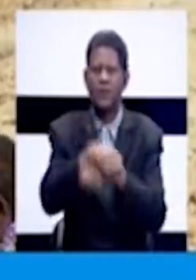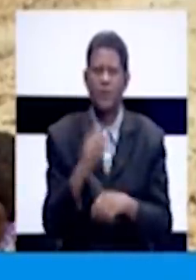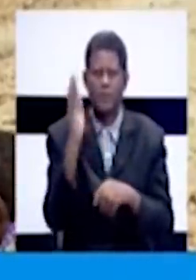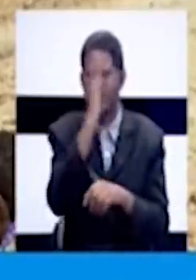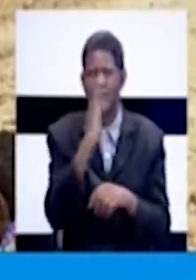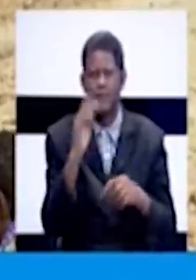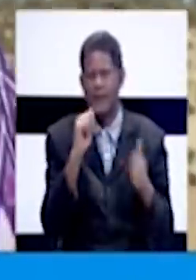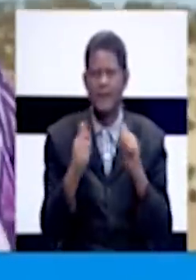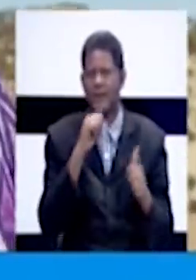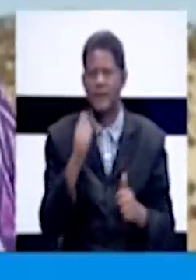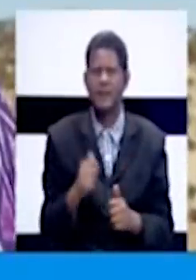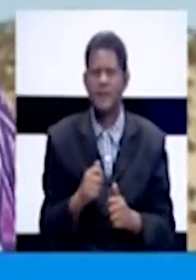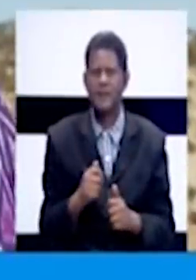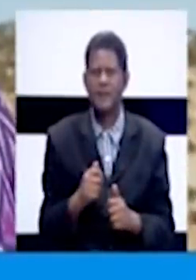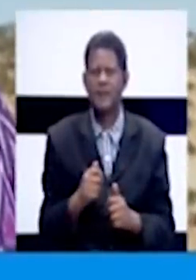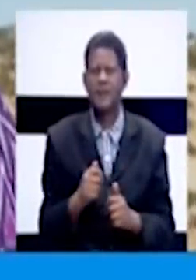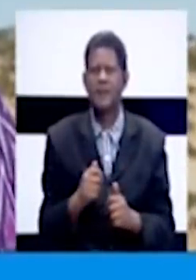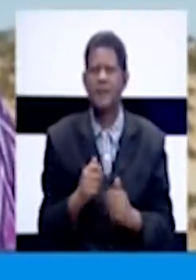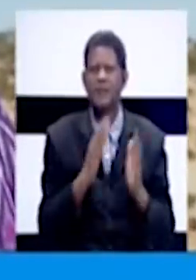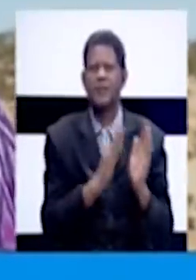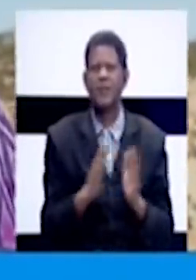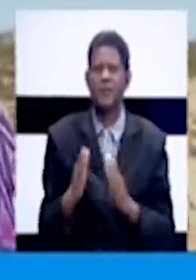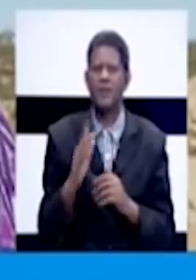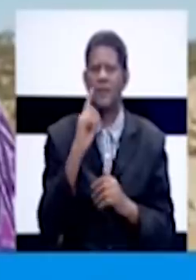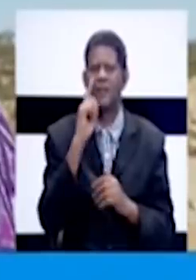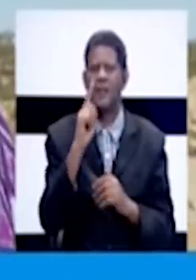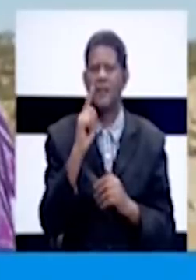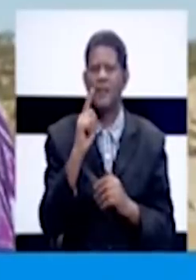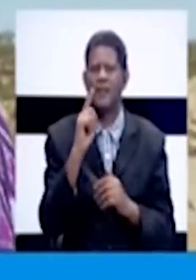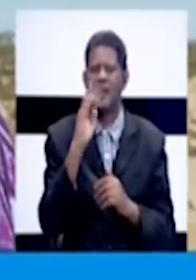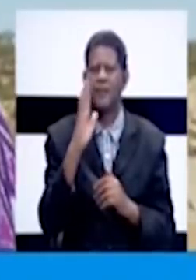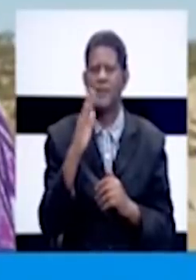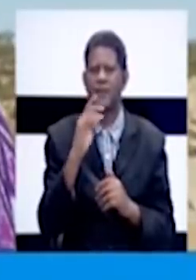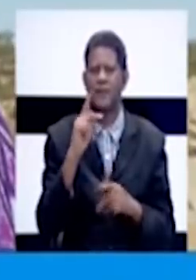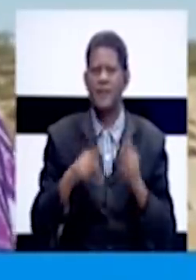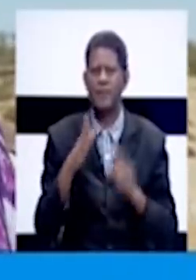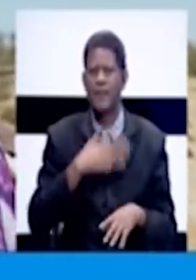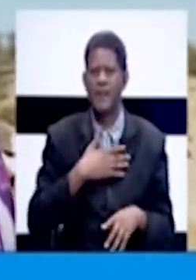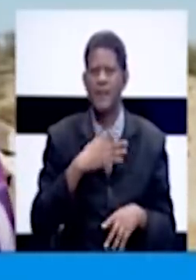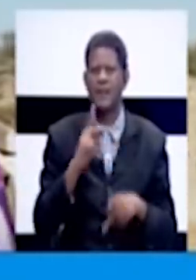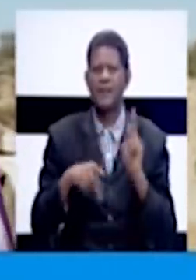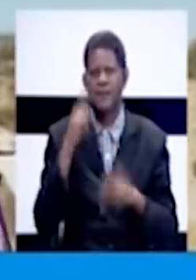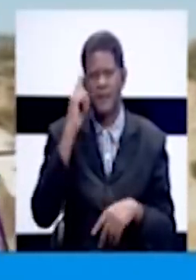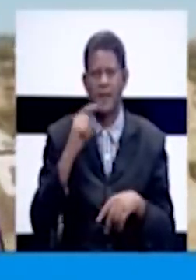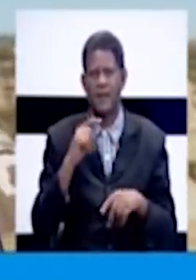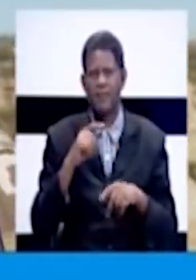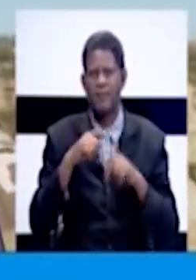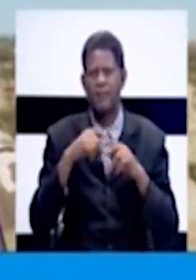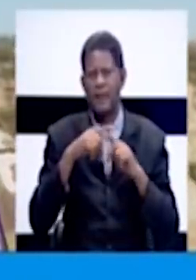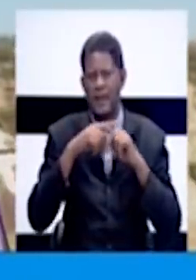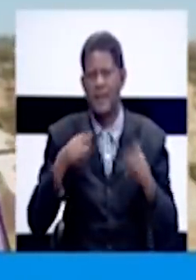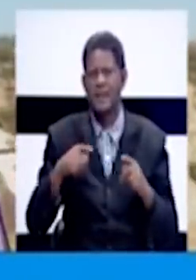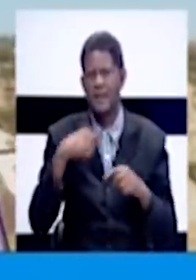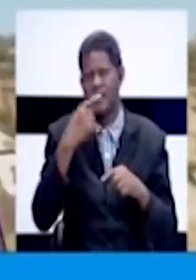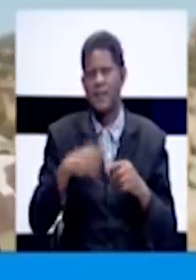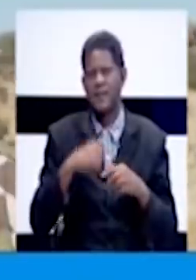ترتر زلوا نقدر يكونن. يا ودلوا نتنا يا واحد حنشاف نهزبنا نهزب تقرأي في اللايكا الناس لزوج سنة